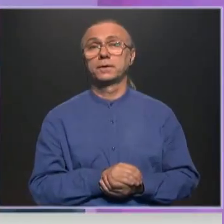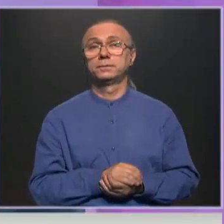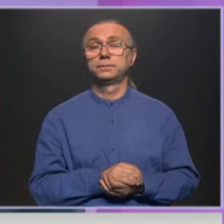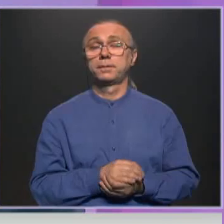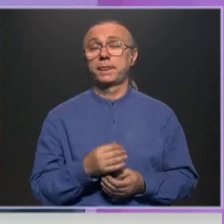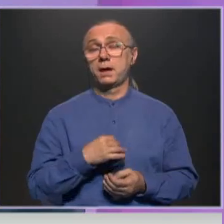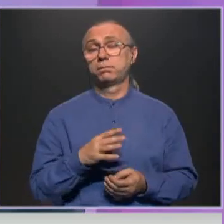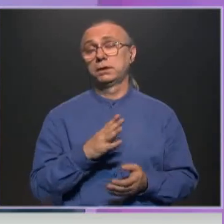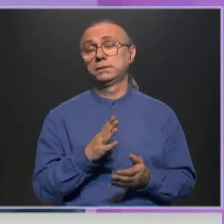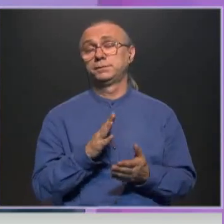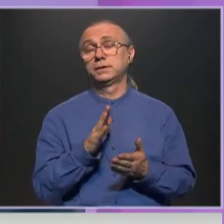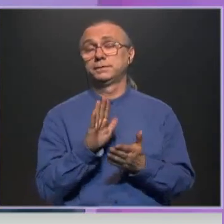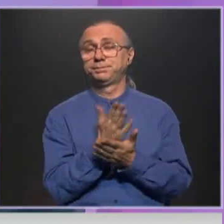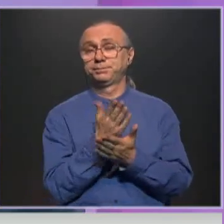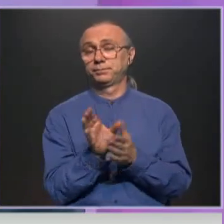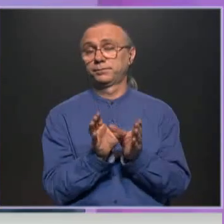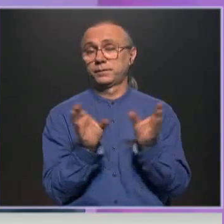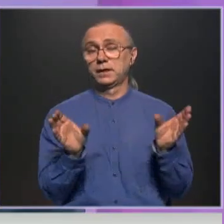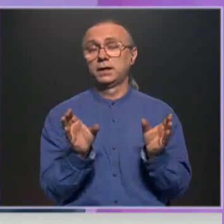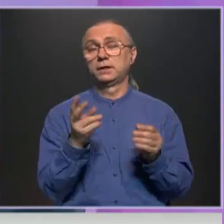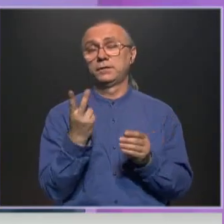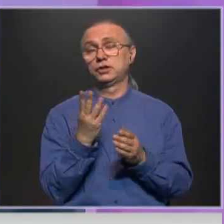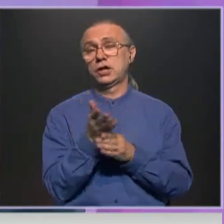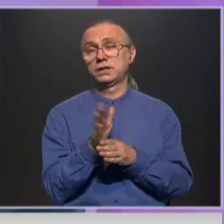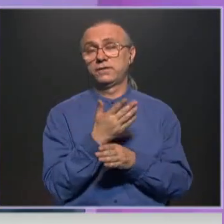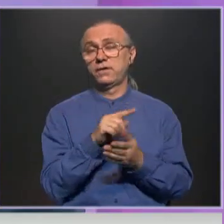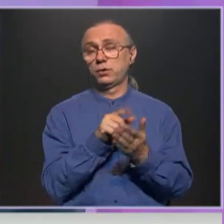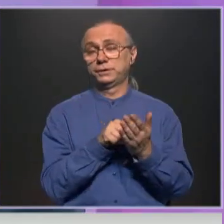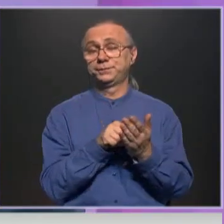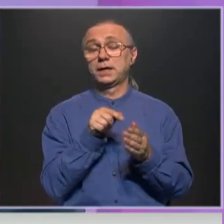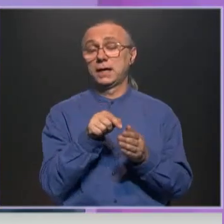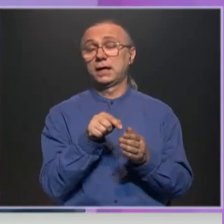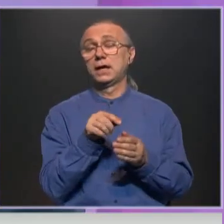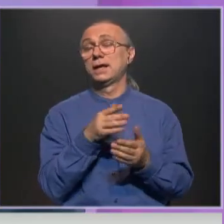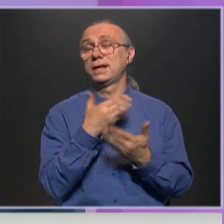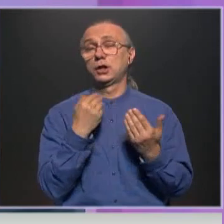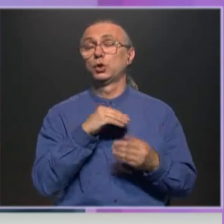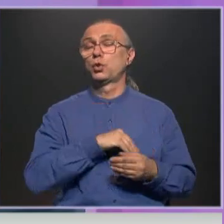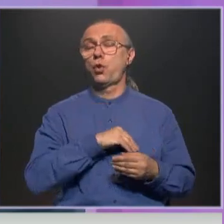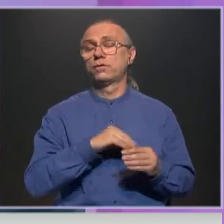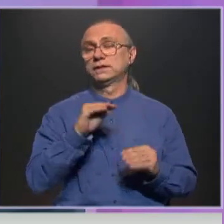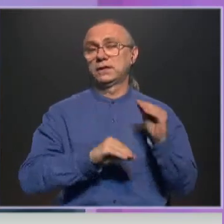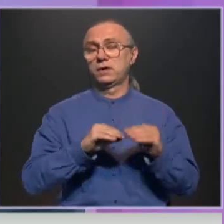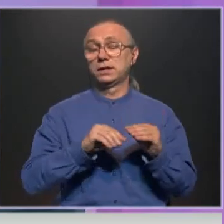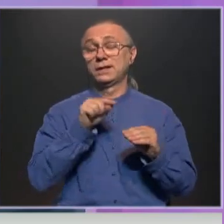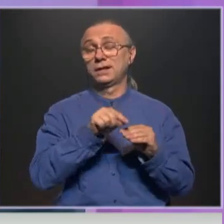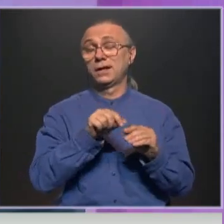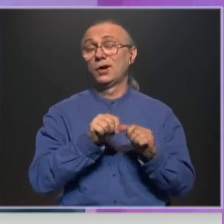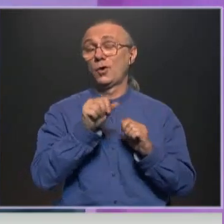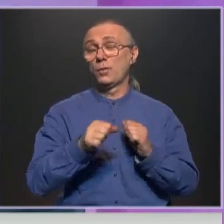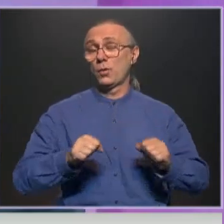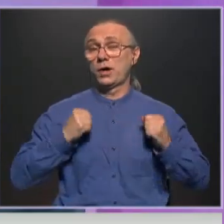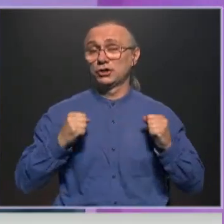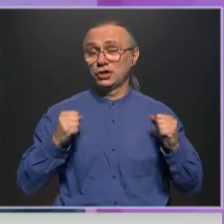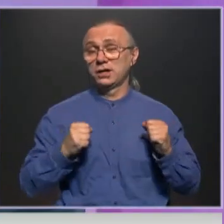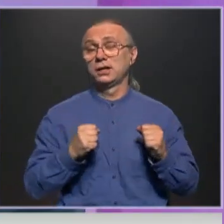Я бы разбил этот вопрос на две составляющих. Если нету никакой духовной составляющей, если ты не ищешь какого-то